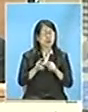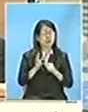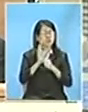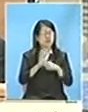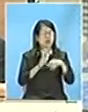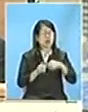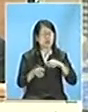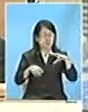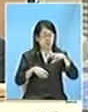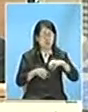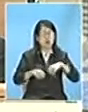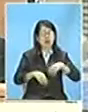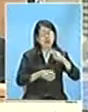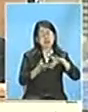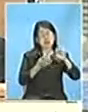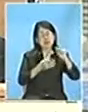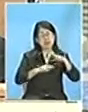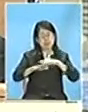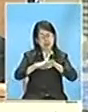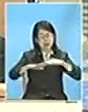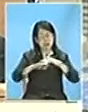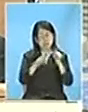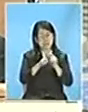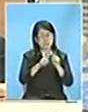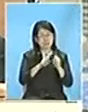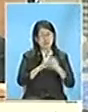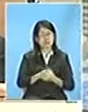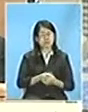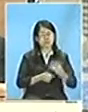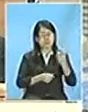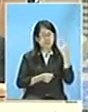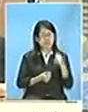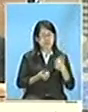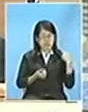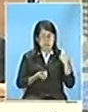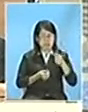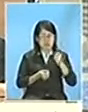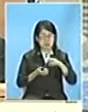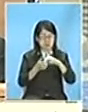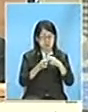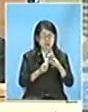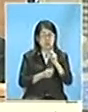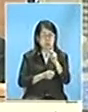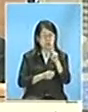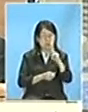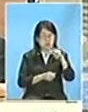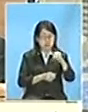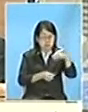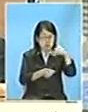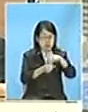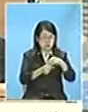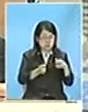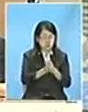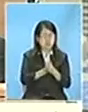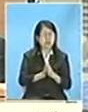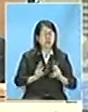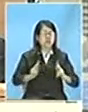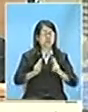อันนี้เนี่ยนะครับคือตอนนั้นบังเอิญมันติดกรมพัฒนาศึกษาเนี่ยนะติดอยู่ในกระทรวงการท่องเที่ยวและกีฬ